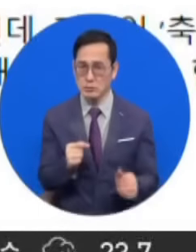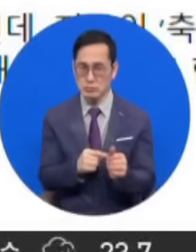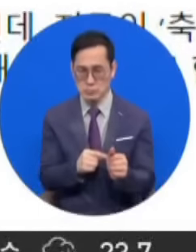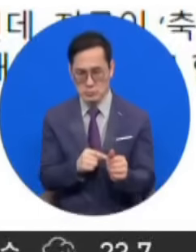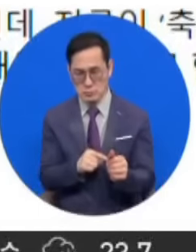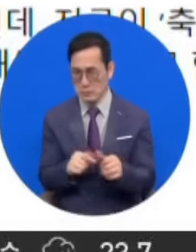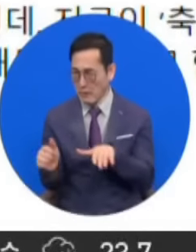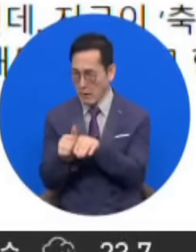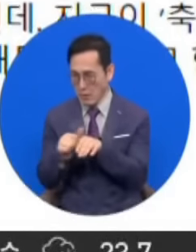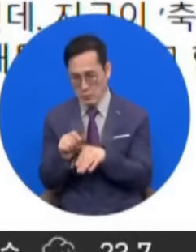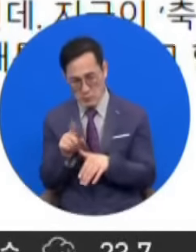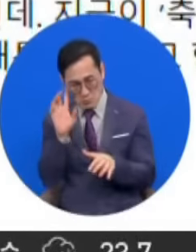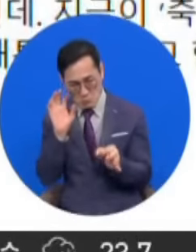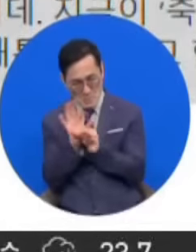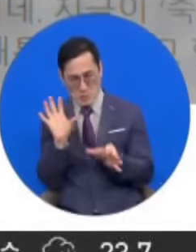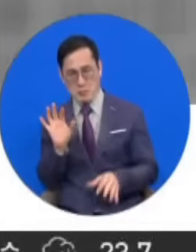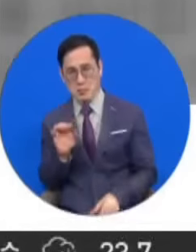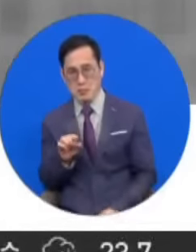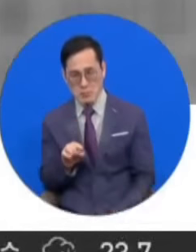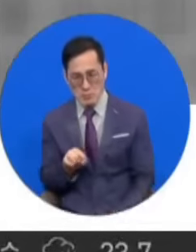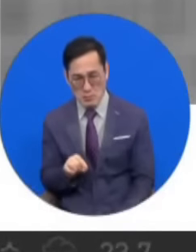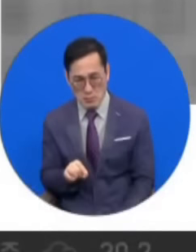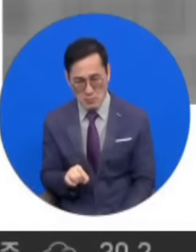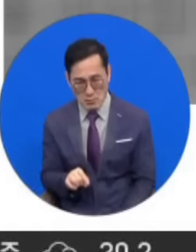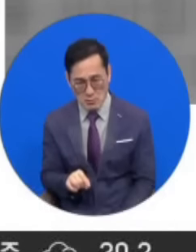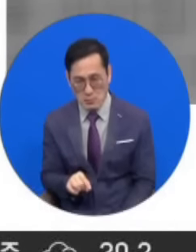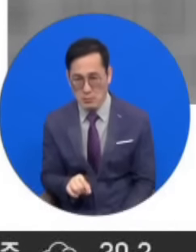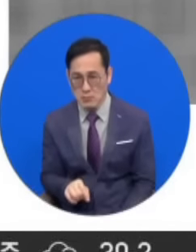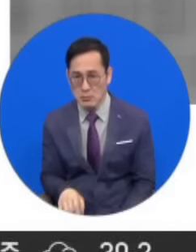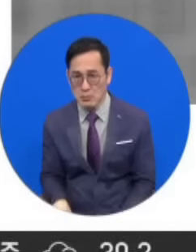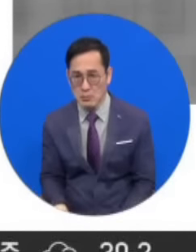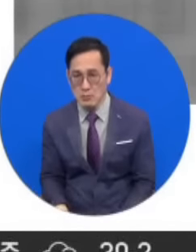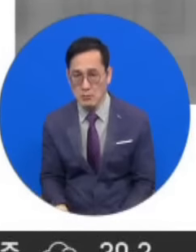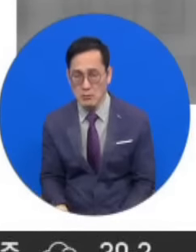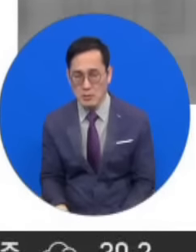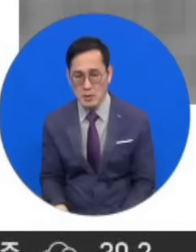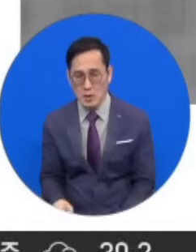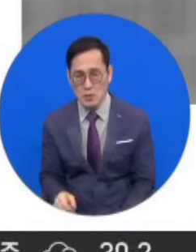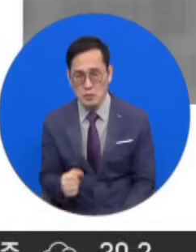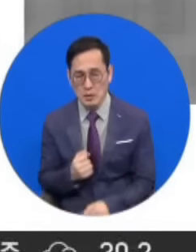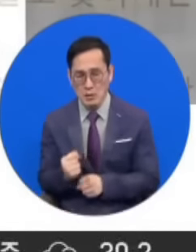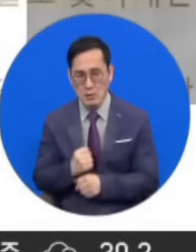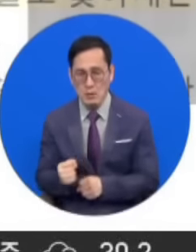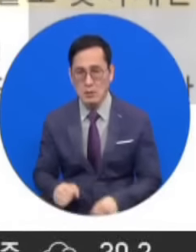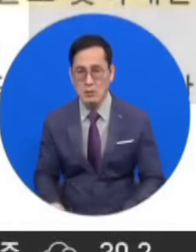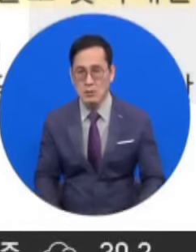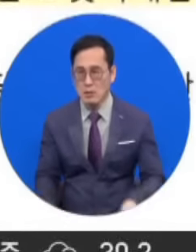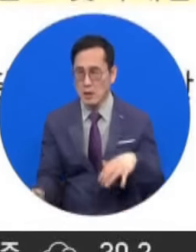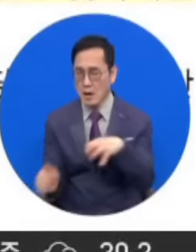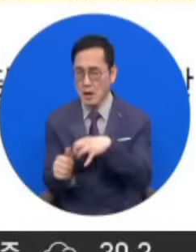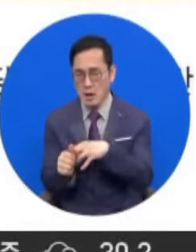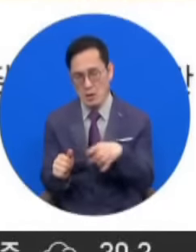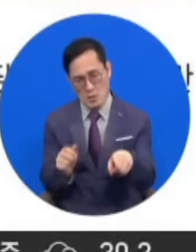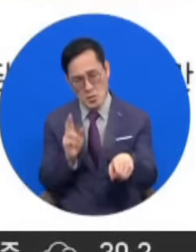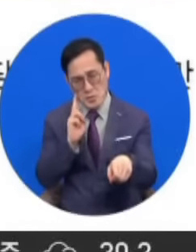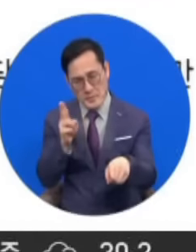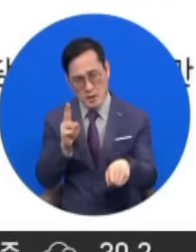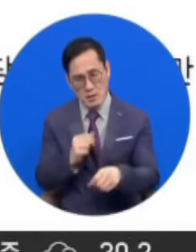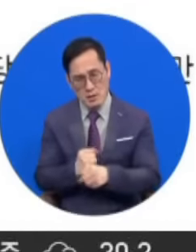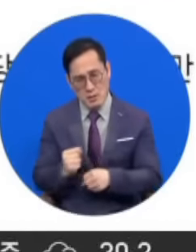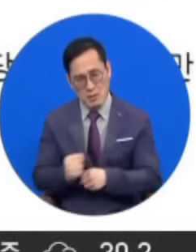사람이었나? 그런 생각에 할 정도로 아주 제가 볼 때는 아주 품격 없고 저질적인 공세를 하고 있다 이렇게 봅니다. 김광선